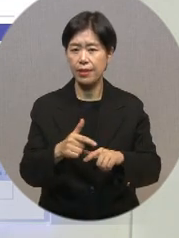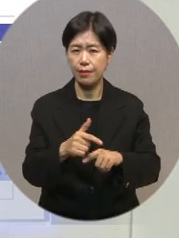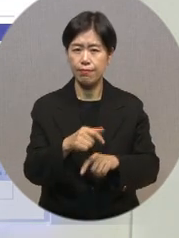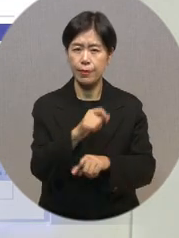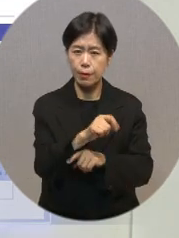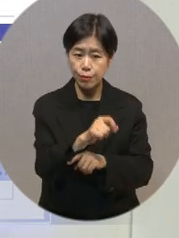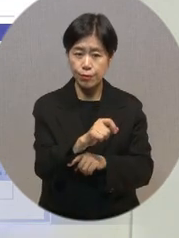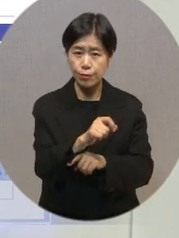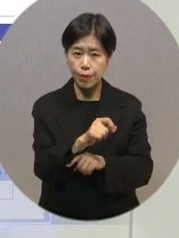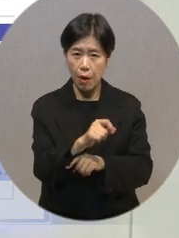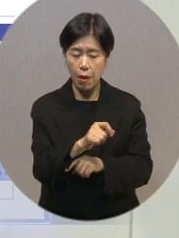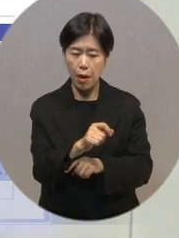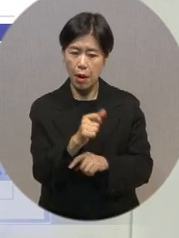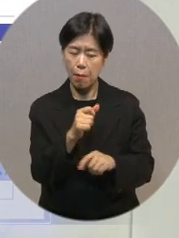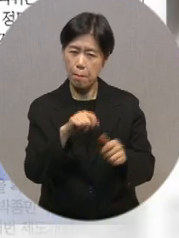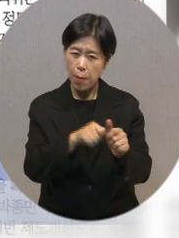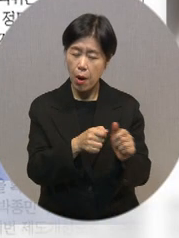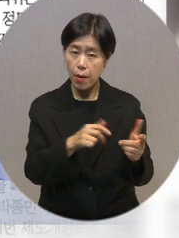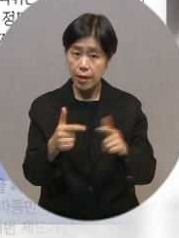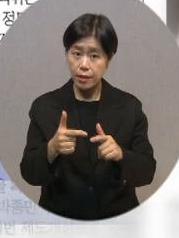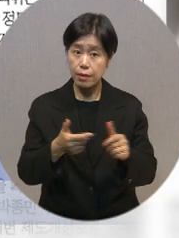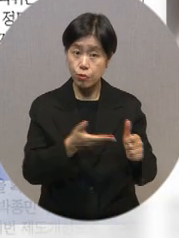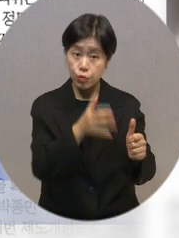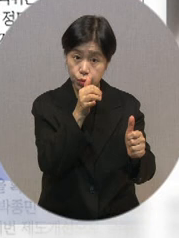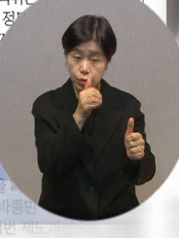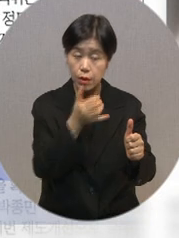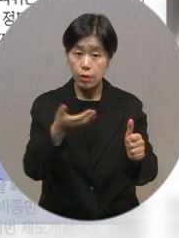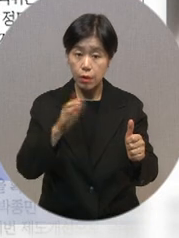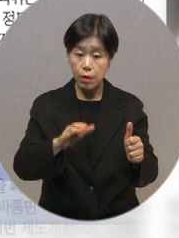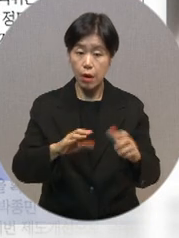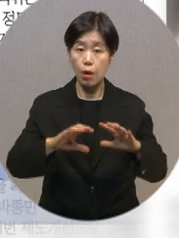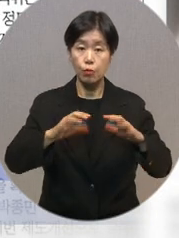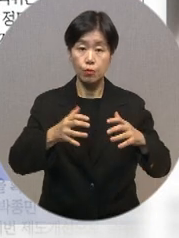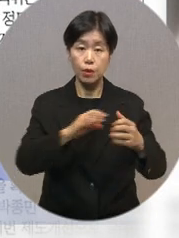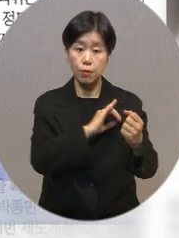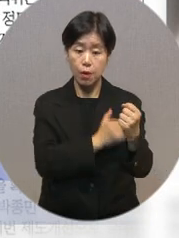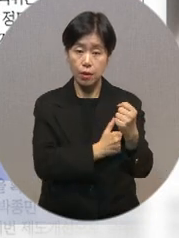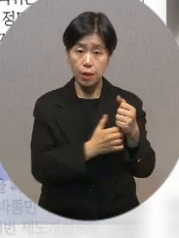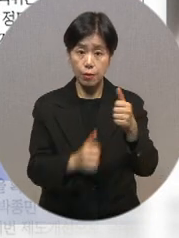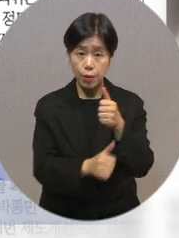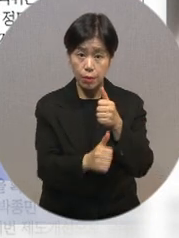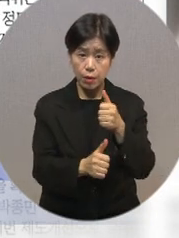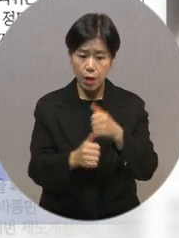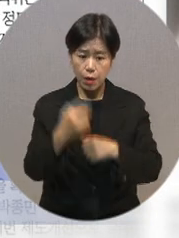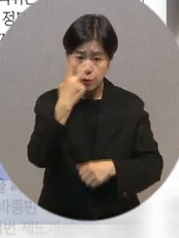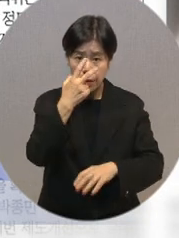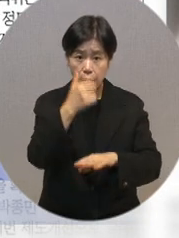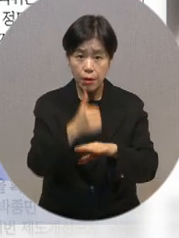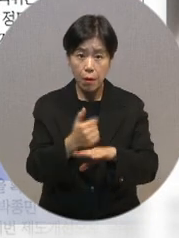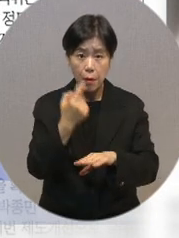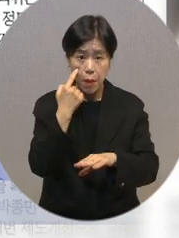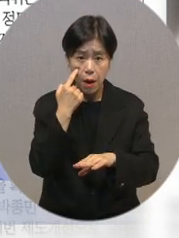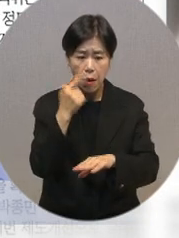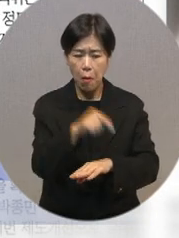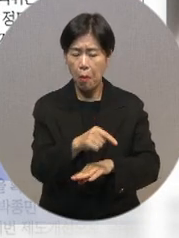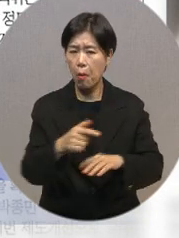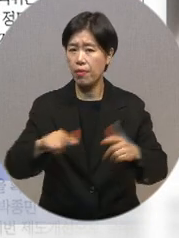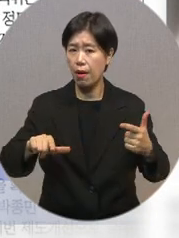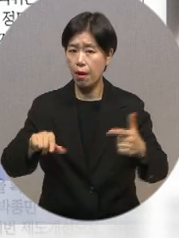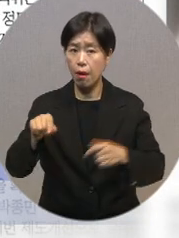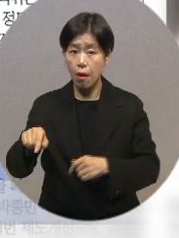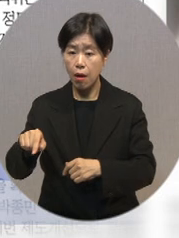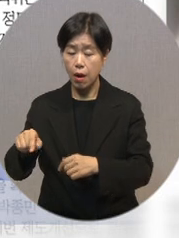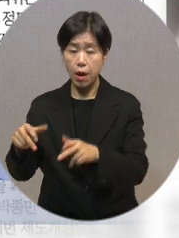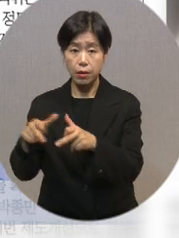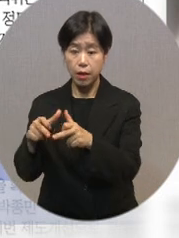처분의 정도도 달라지는데요 그런데 국민권익위원회의 조사 결과 장애인 복지 시설에서 발생한